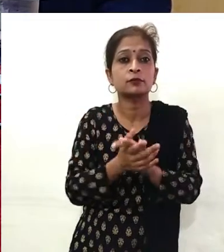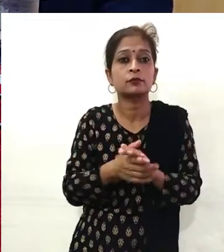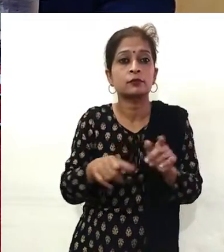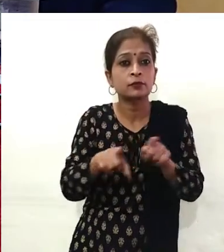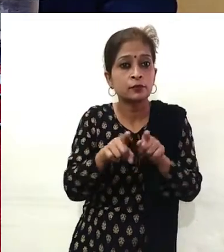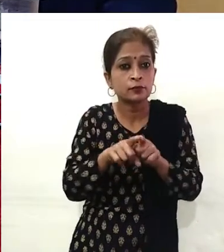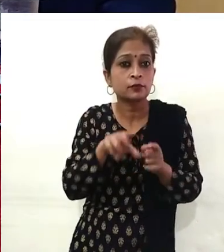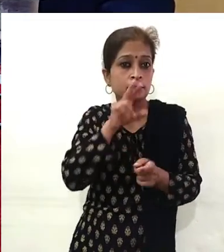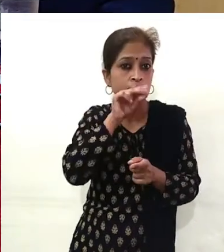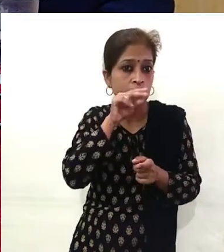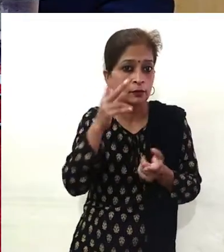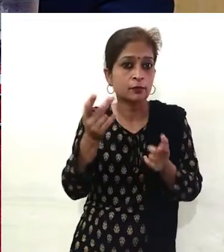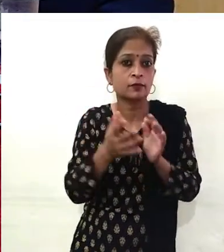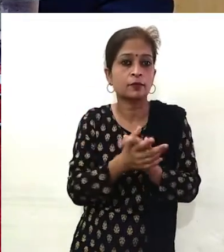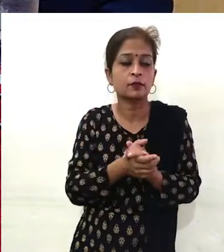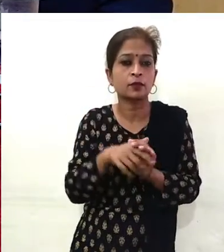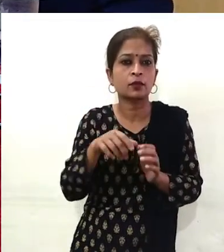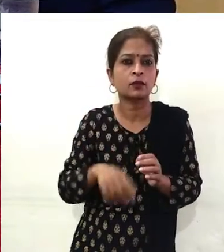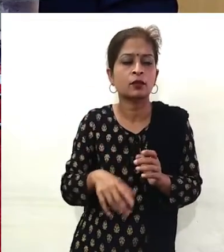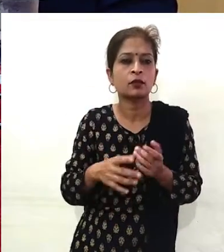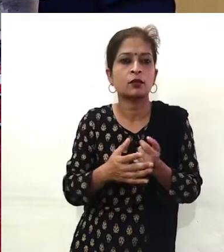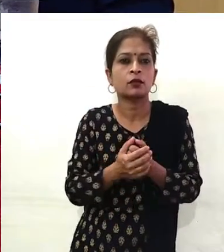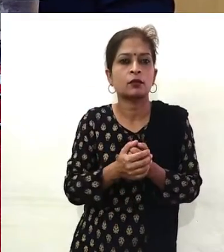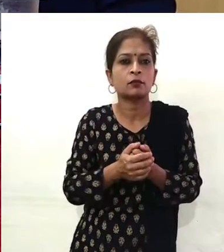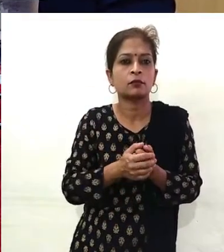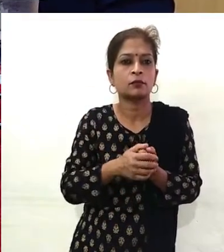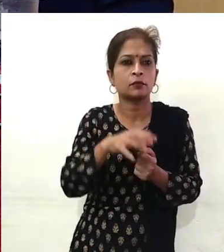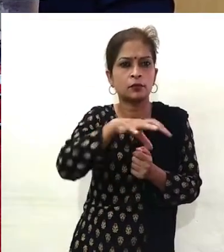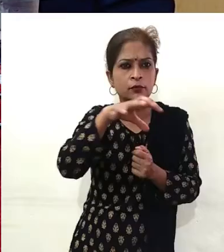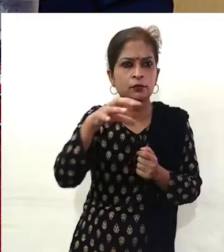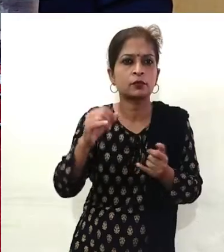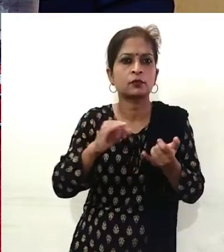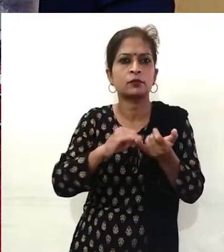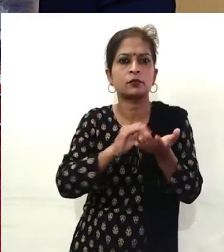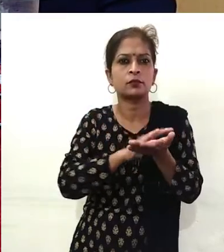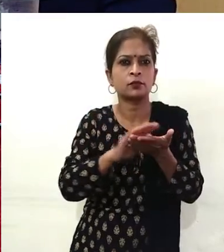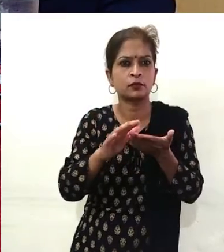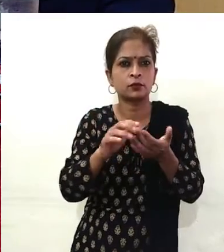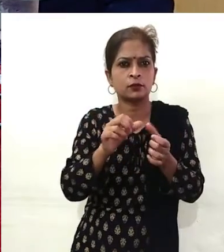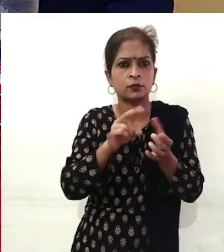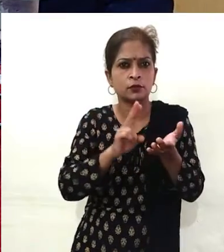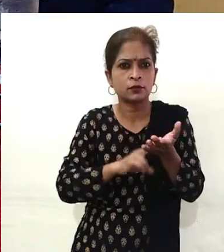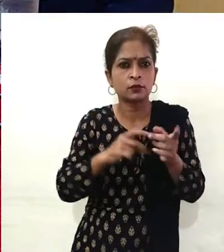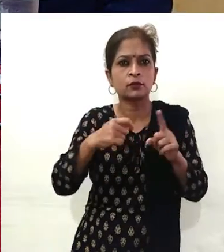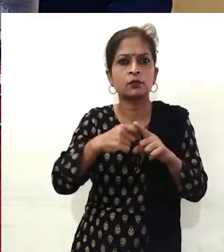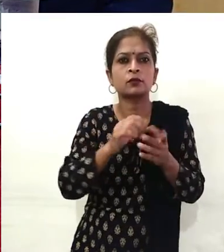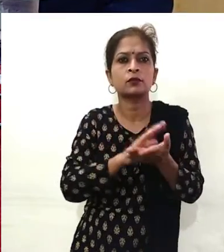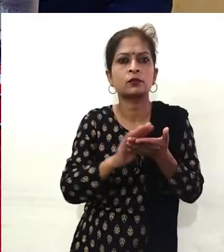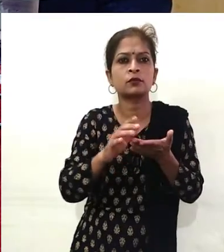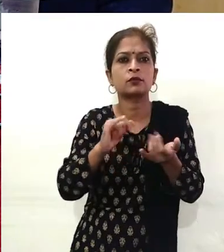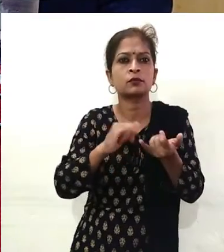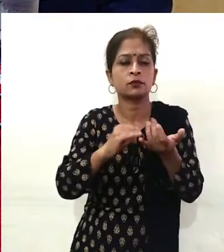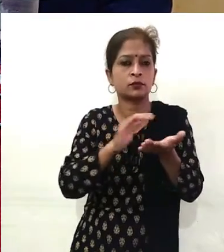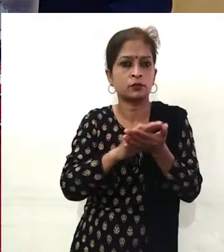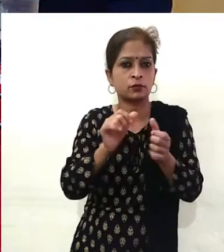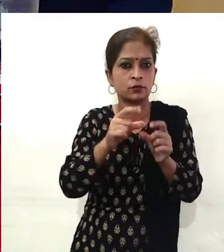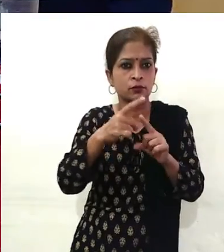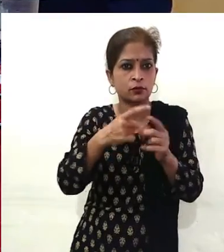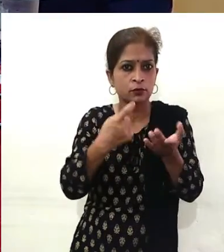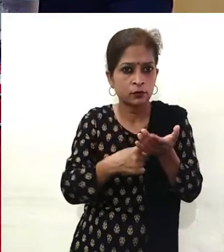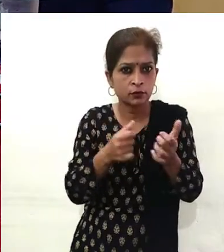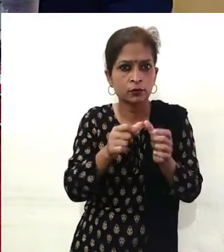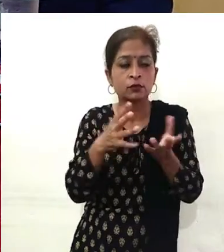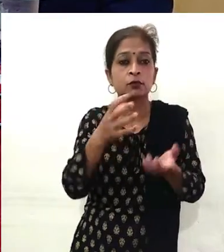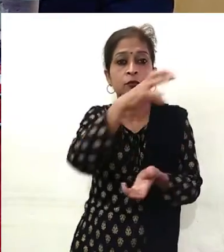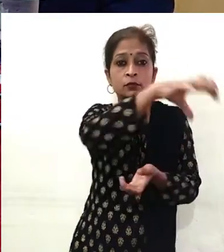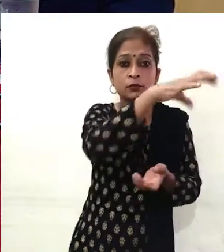नीलाद्र जो शंख क्षेत्र में जो पहाड़ है, जहाँ की 100